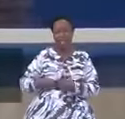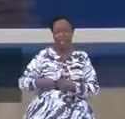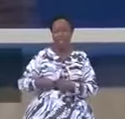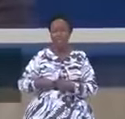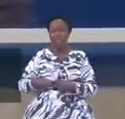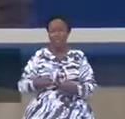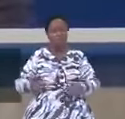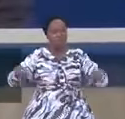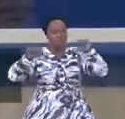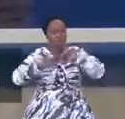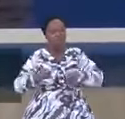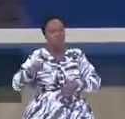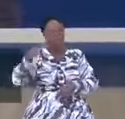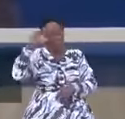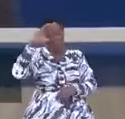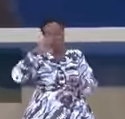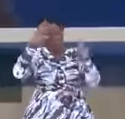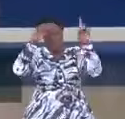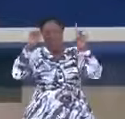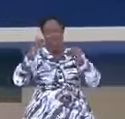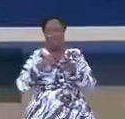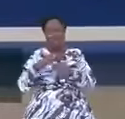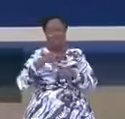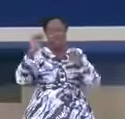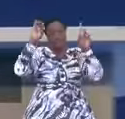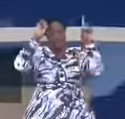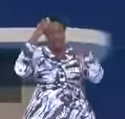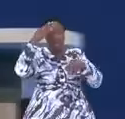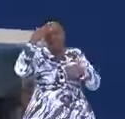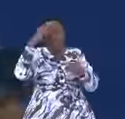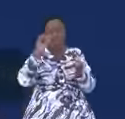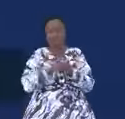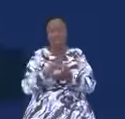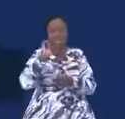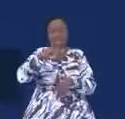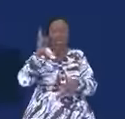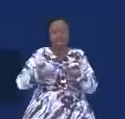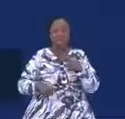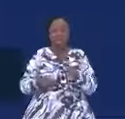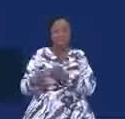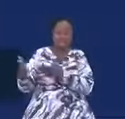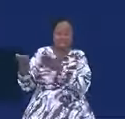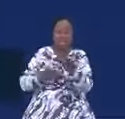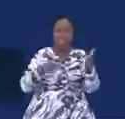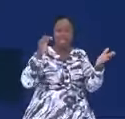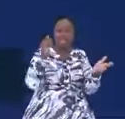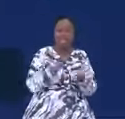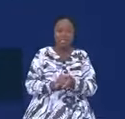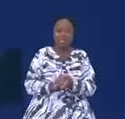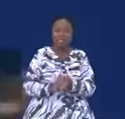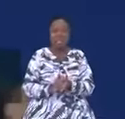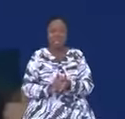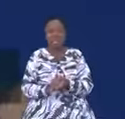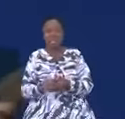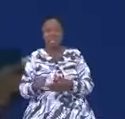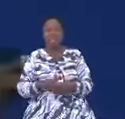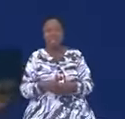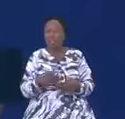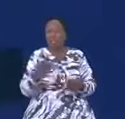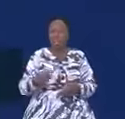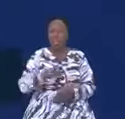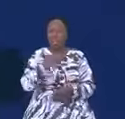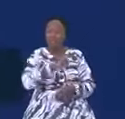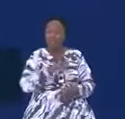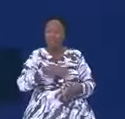qu ils savaient qu'ils ne pouvaient pas porter cette culpabilité tout le temps sans régler le